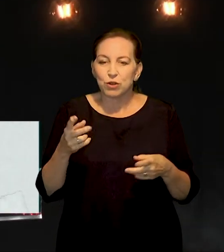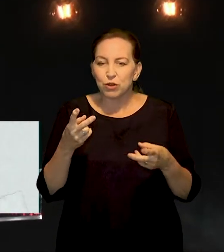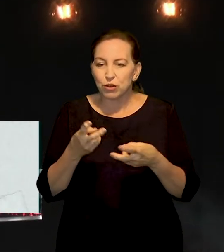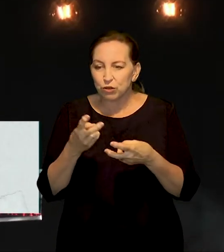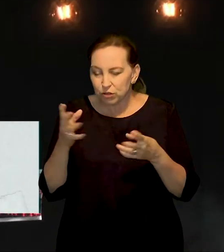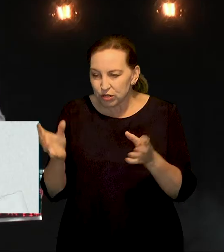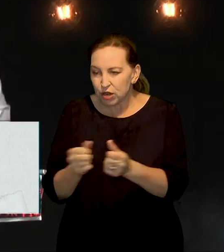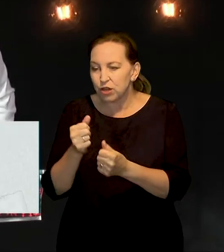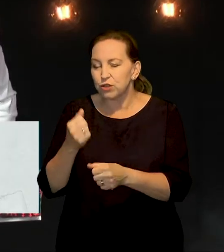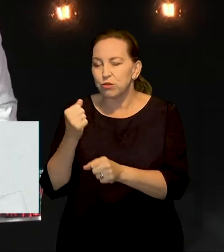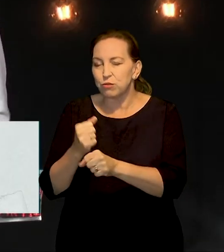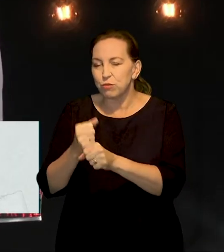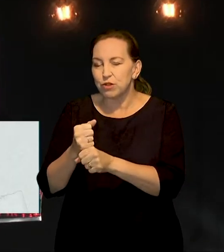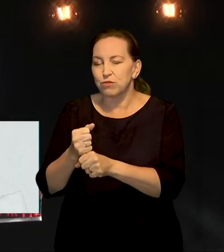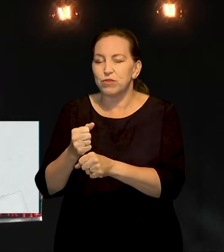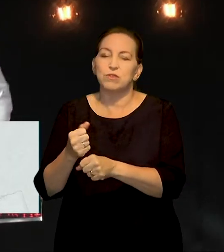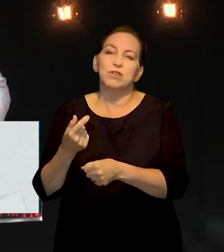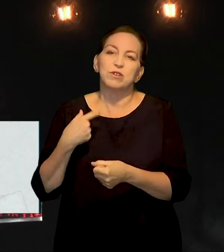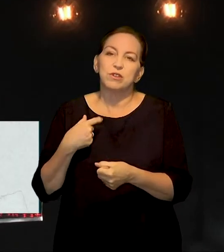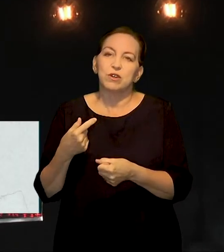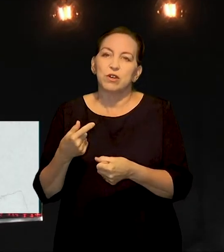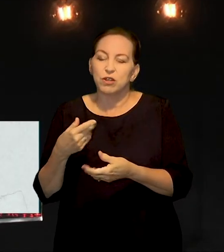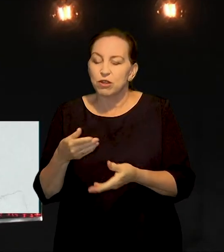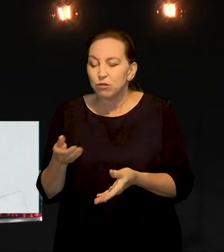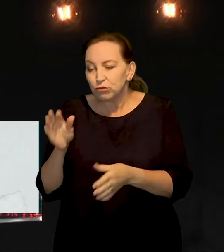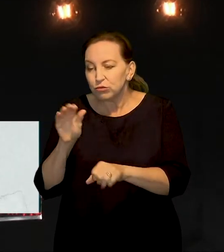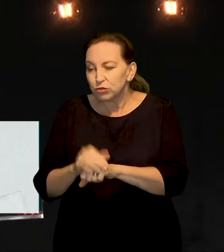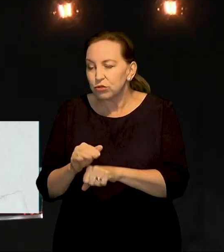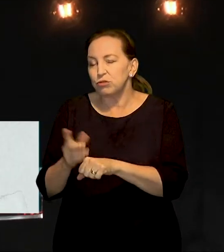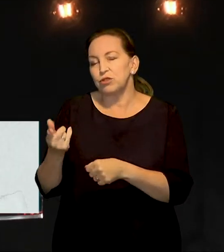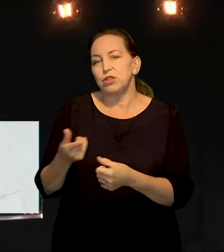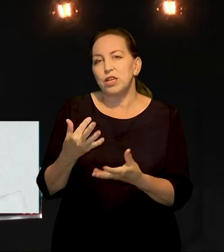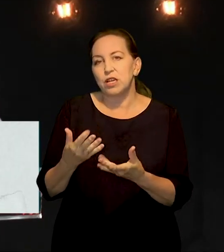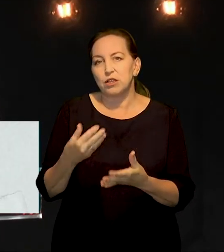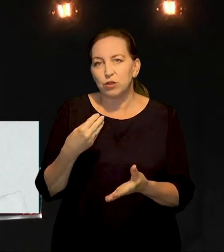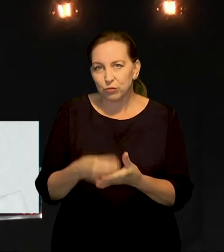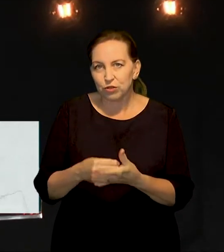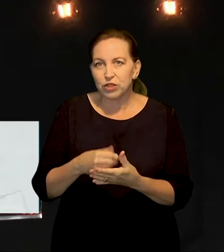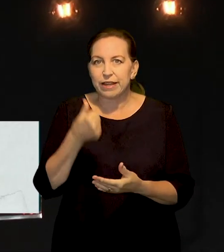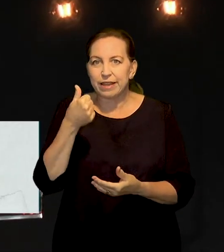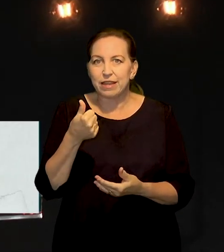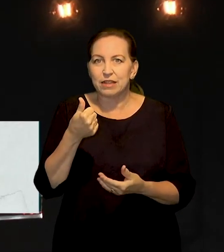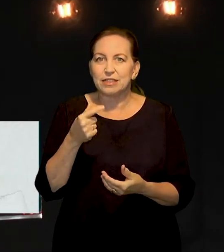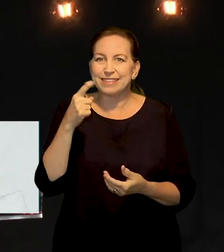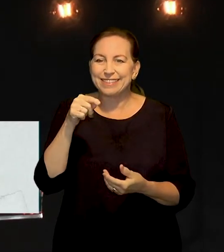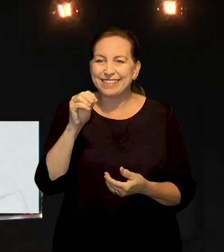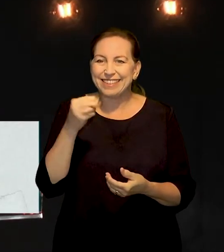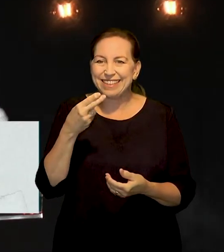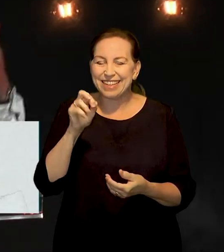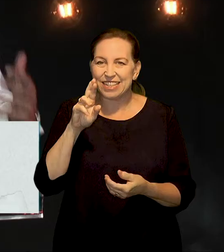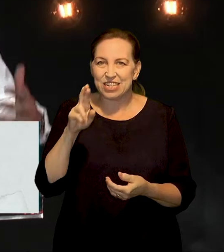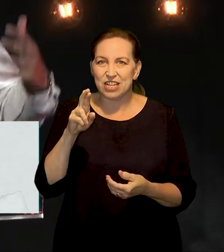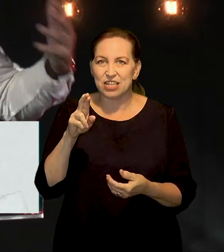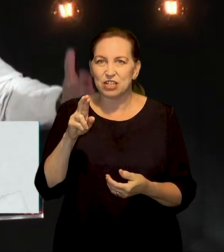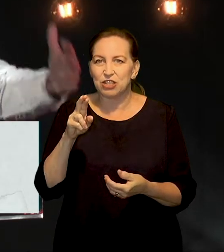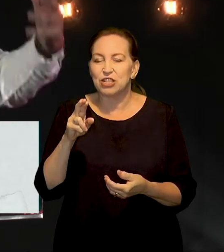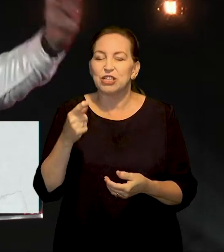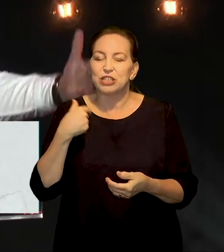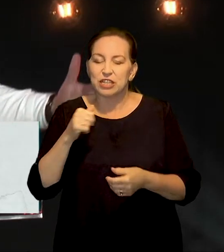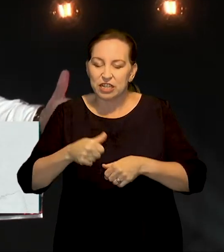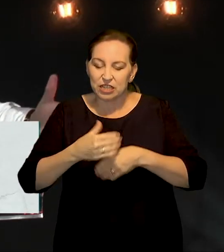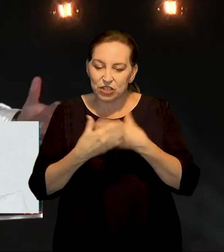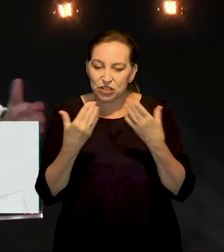stawkę, denar za dzień i posłał do pracy. Następnie wyszedł o 9:00 i zobaczył innych stojących